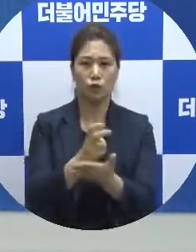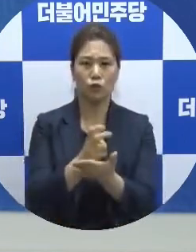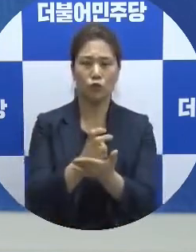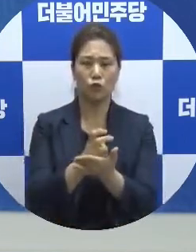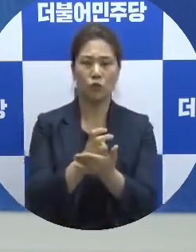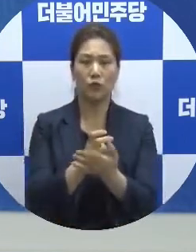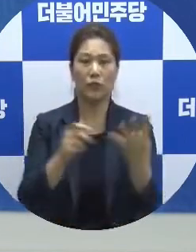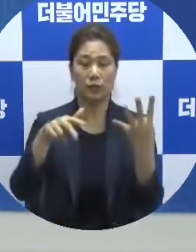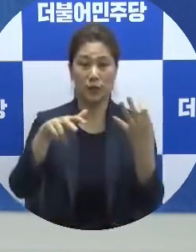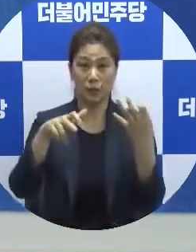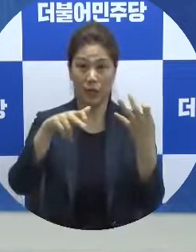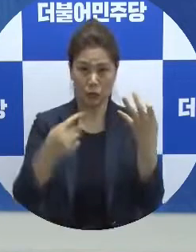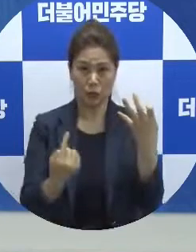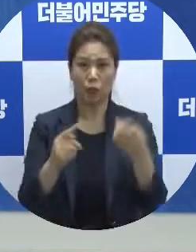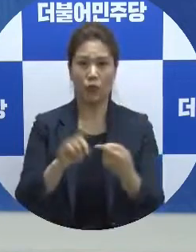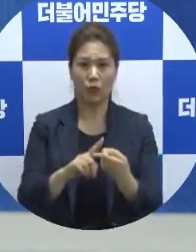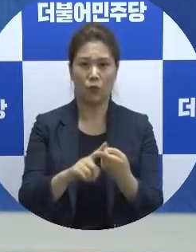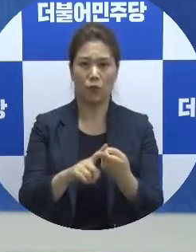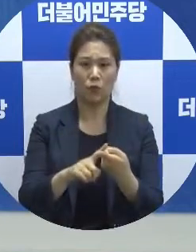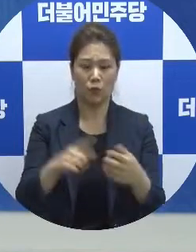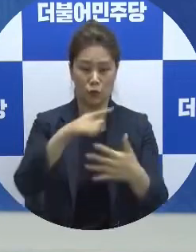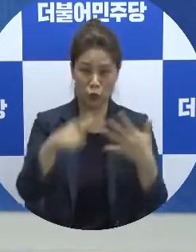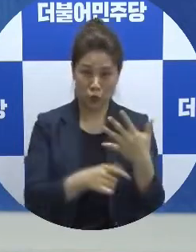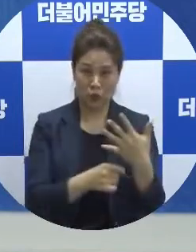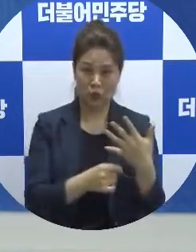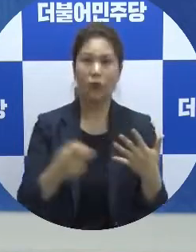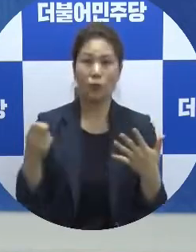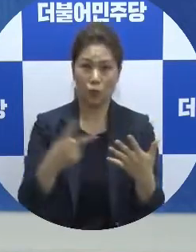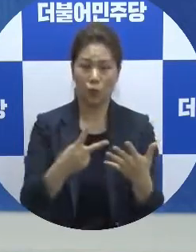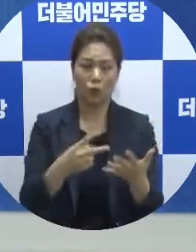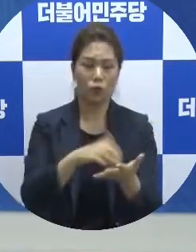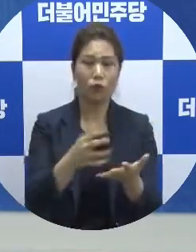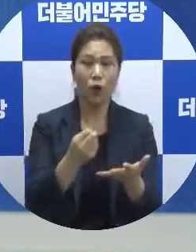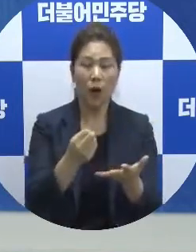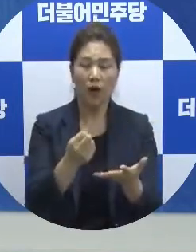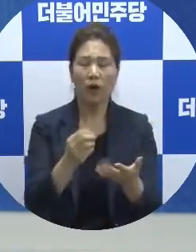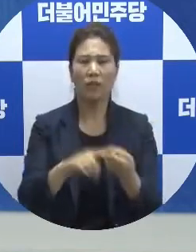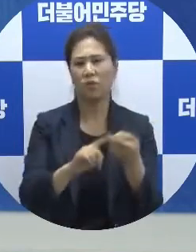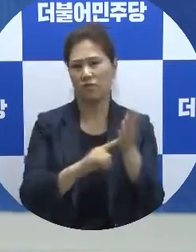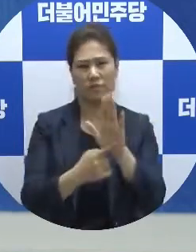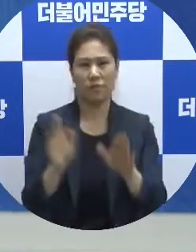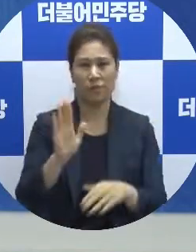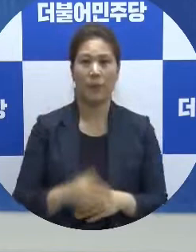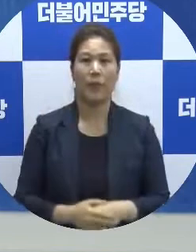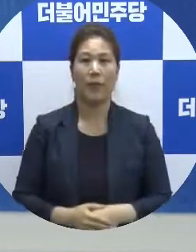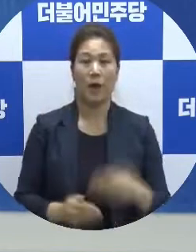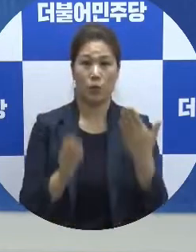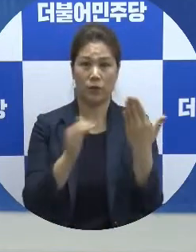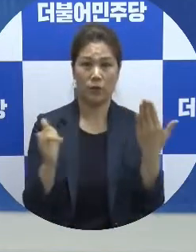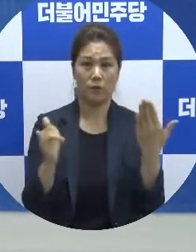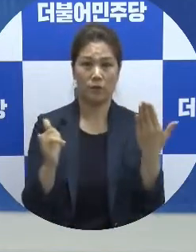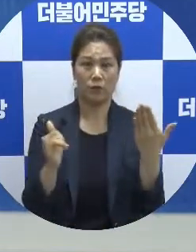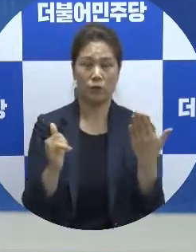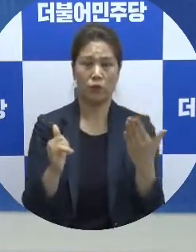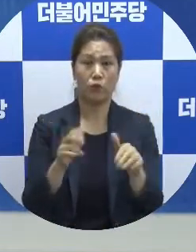제14조에 따라서 각 예비 후보자의 순위와 득표율은 공개하지 않습니다. 전체 9명이 예비